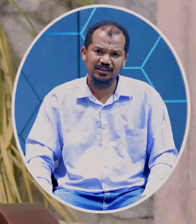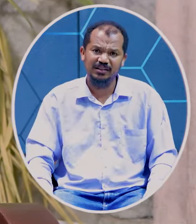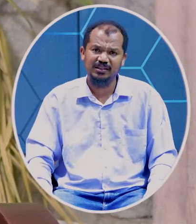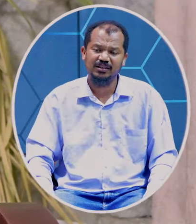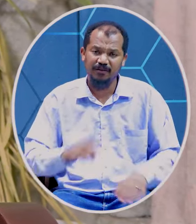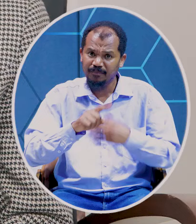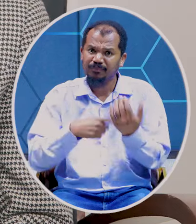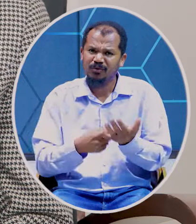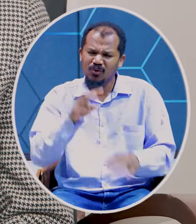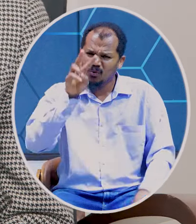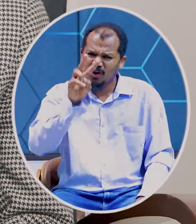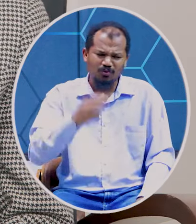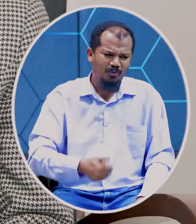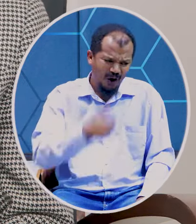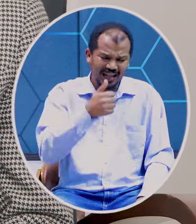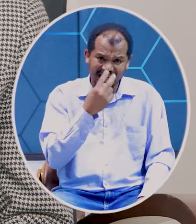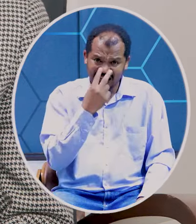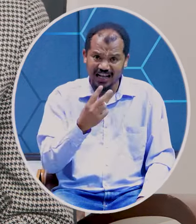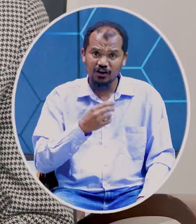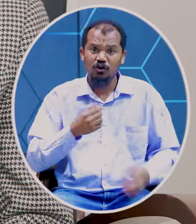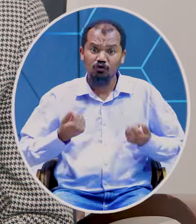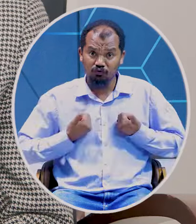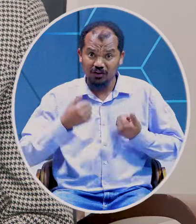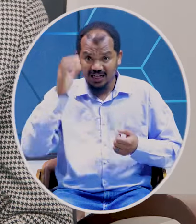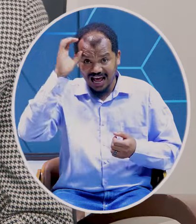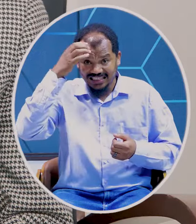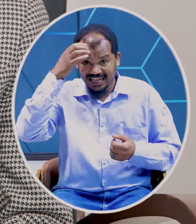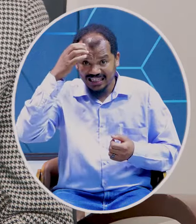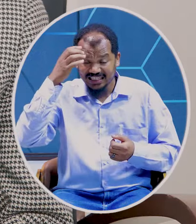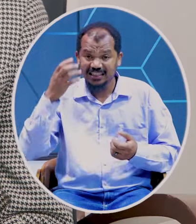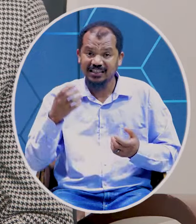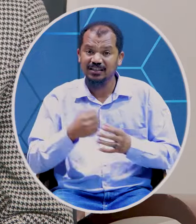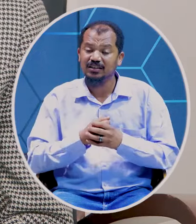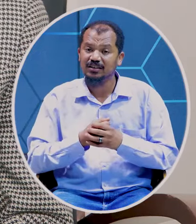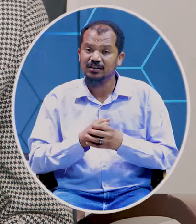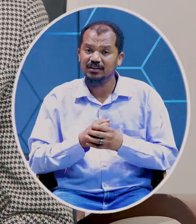ትይናለሽ? ያው ስለዚህ ሁለቱም በዋናኝነት ካየን የጡት ካንሰር